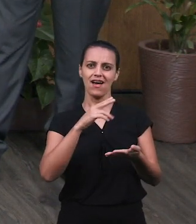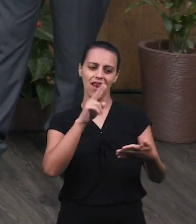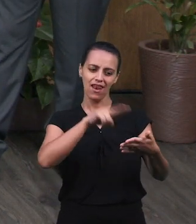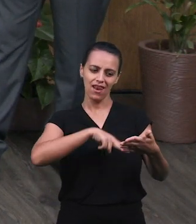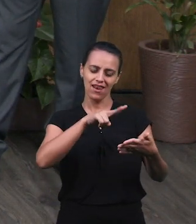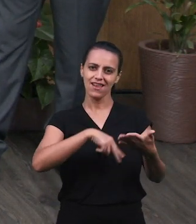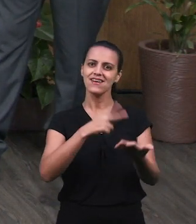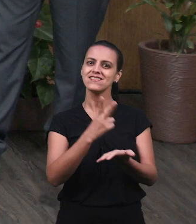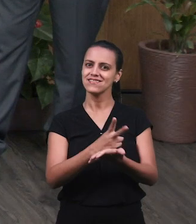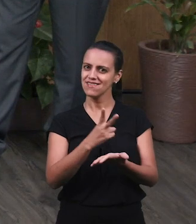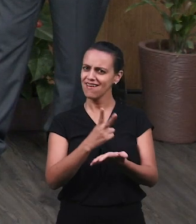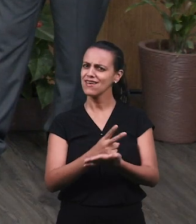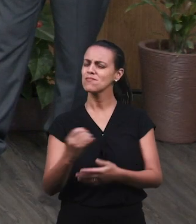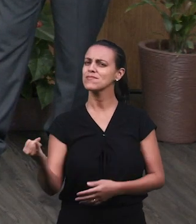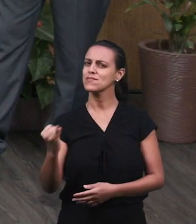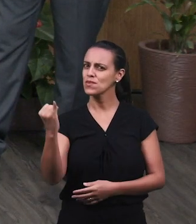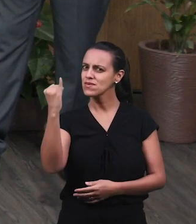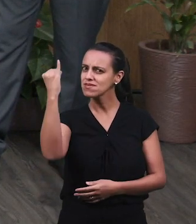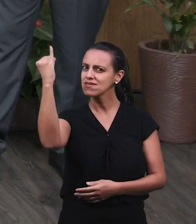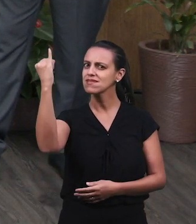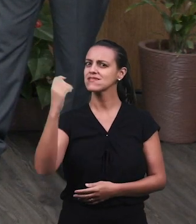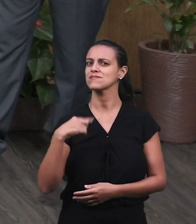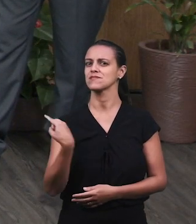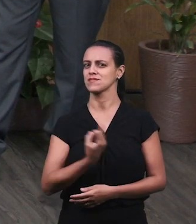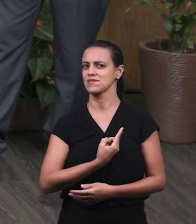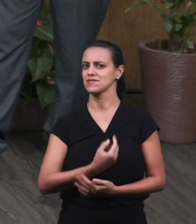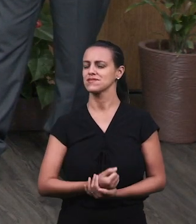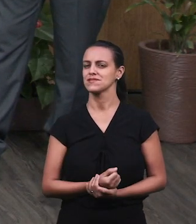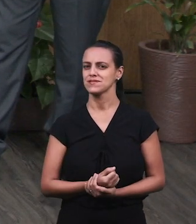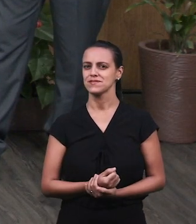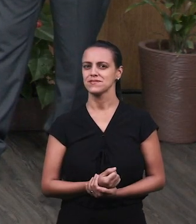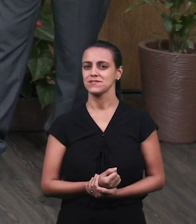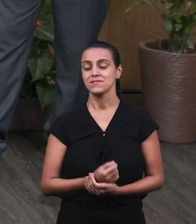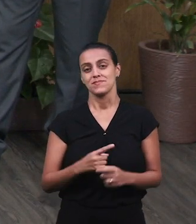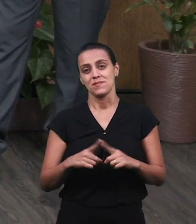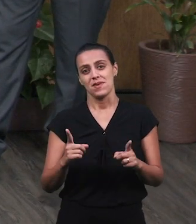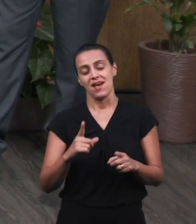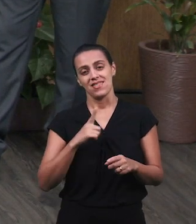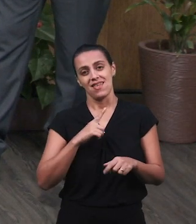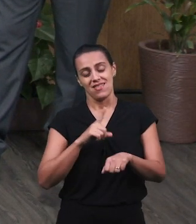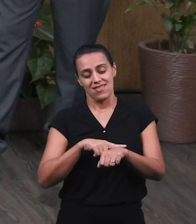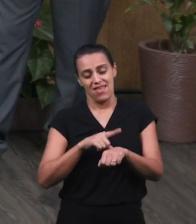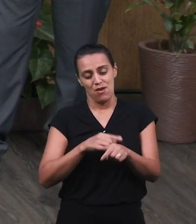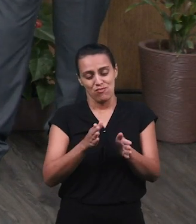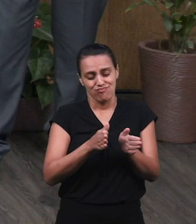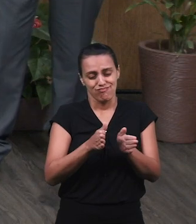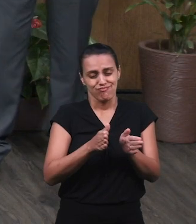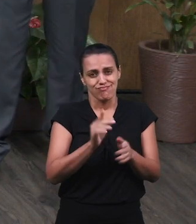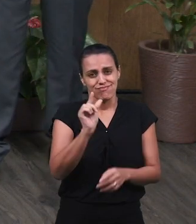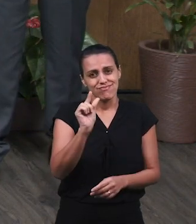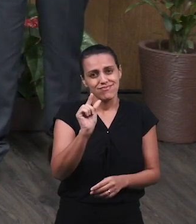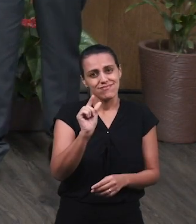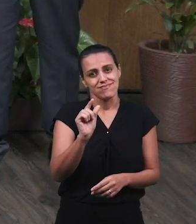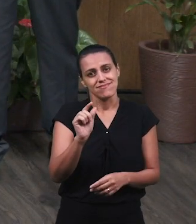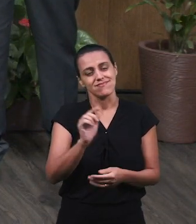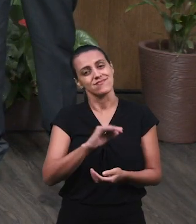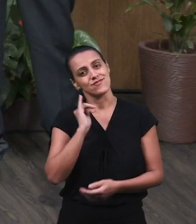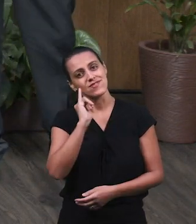lus. Ils sont de grande importance pour nous. Mais, dû au temps disponible, nous pouvons